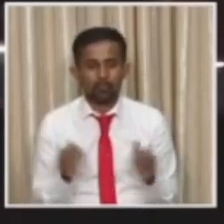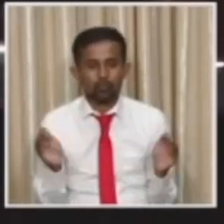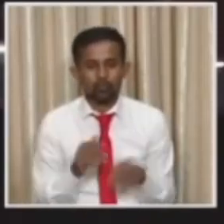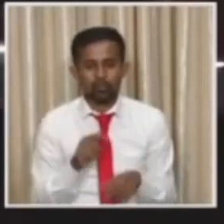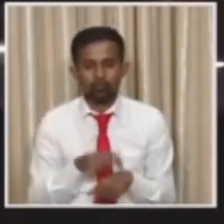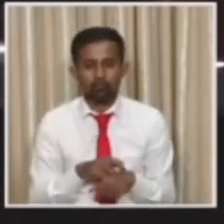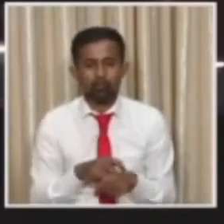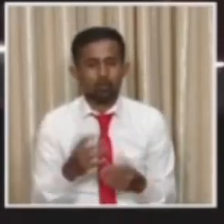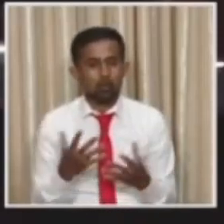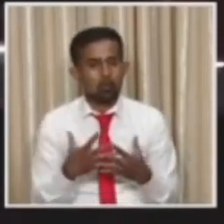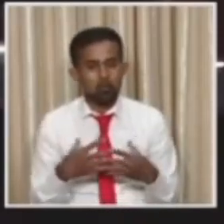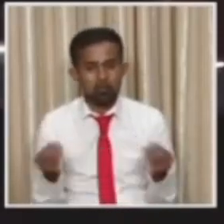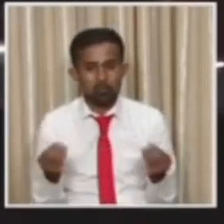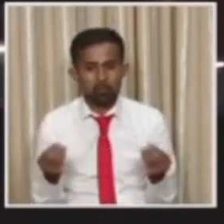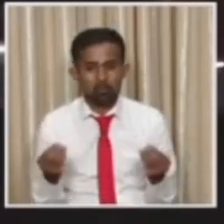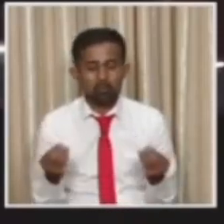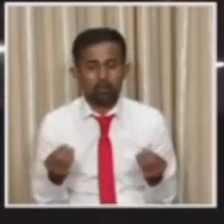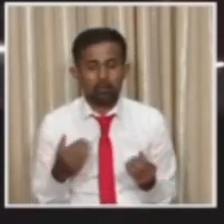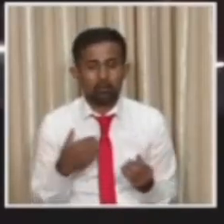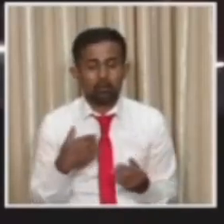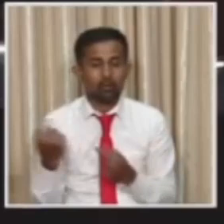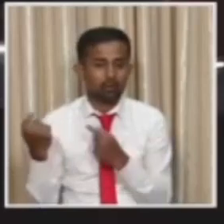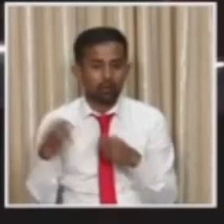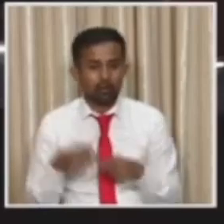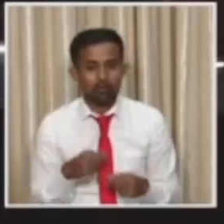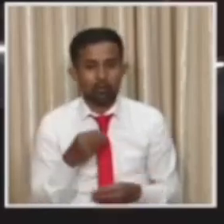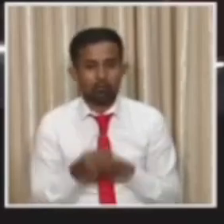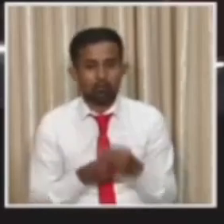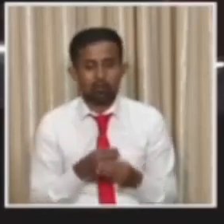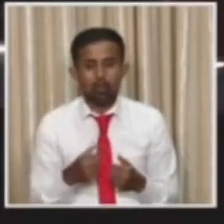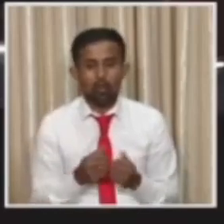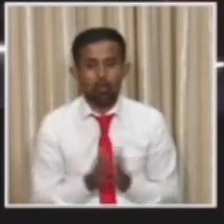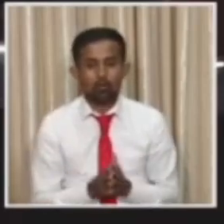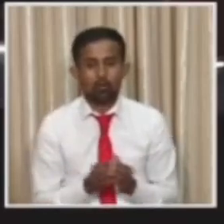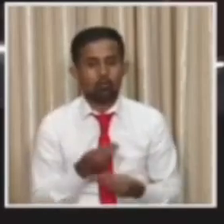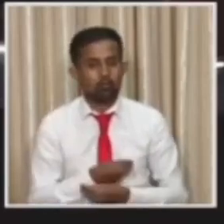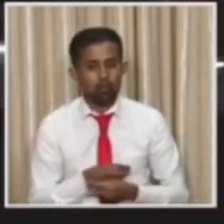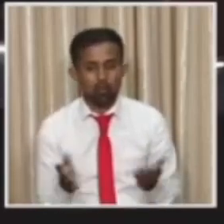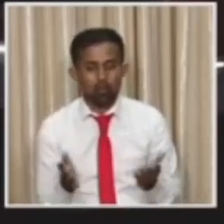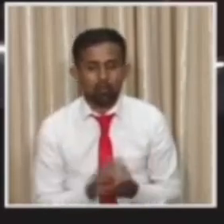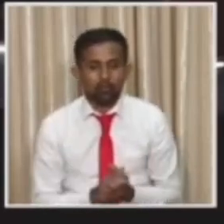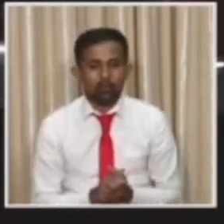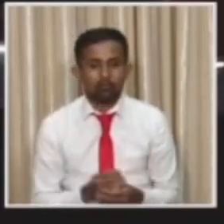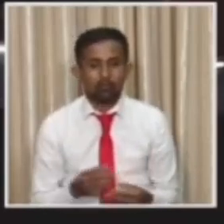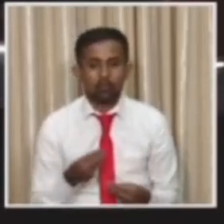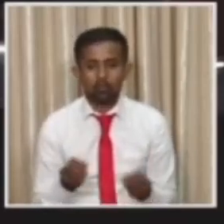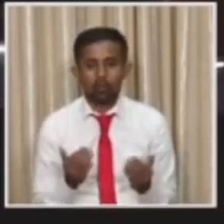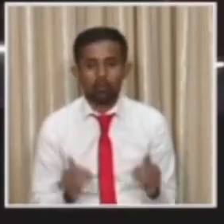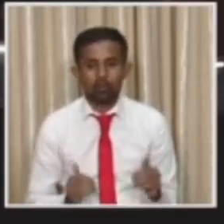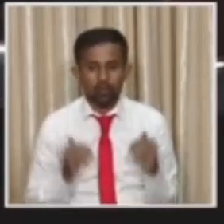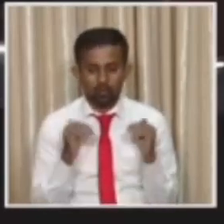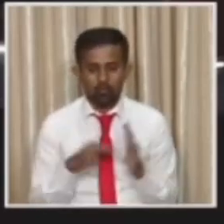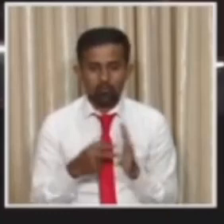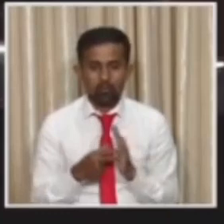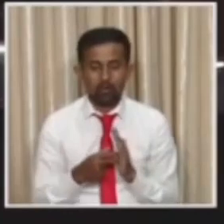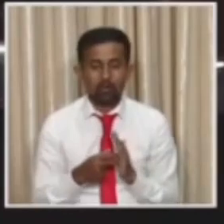තුළ විනාශ වෙන දේවල් තමයි අපේ රටට ගෙනාවේ. ගෙනල්ලා අපේ කර්මාන්තකරුවන් එහෙමම බිමට දැම්මා. මේ වැටුණු තැනින් නැගිටින්න අපේ ආර්ථිකය